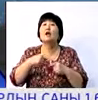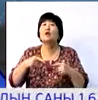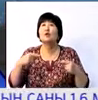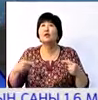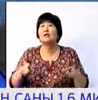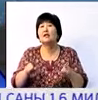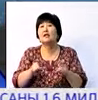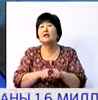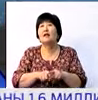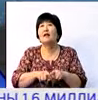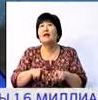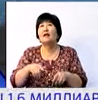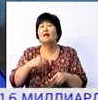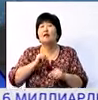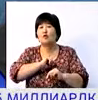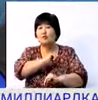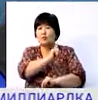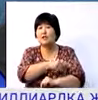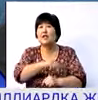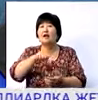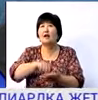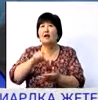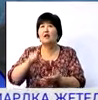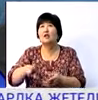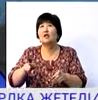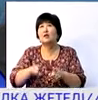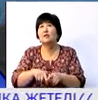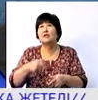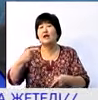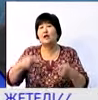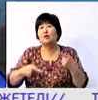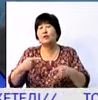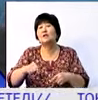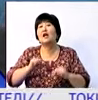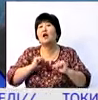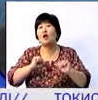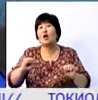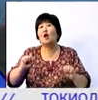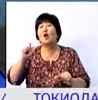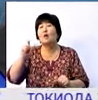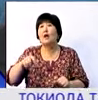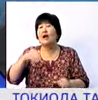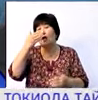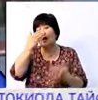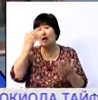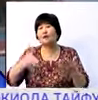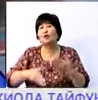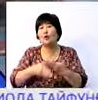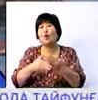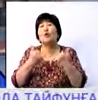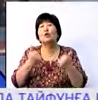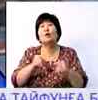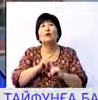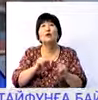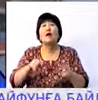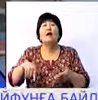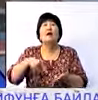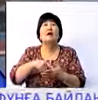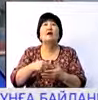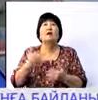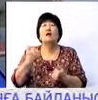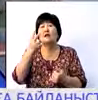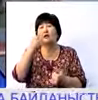жауырыны жерес кемеген кіл мықтылар қатысуда. Белгет кеше белдесетін балуандарға халықтың қолдауы ерекше. Шахарымыздың